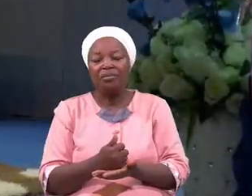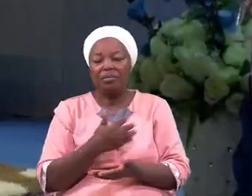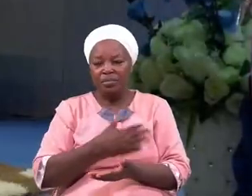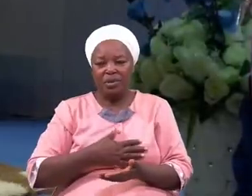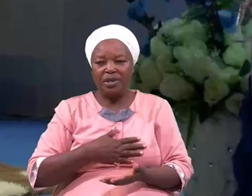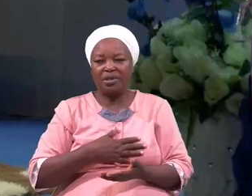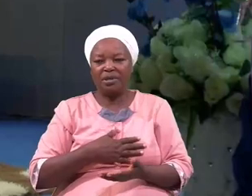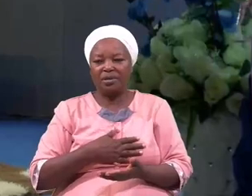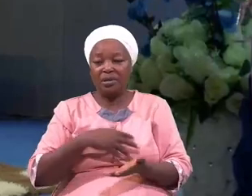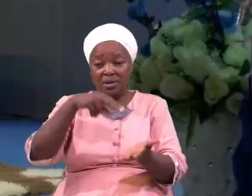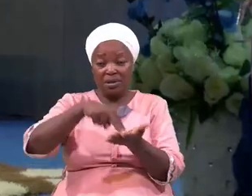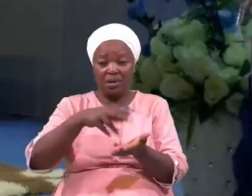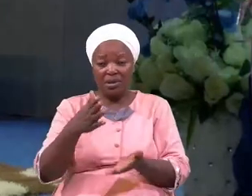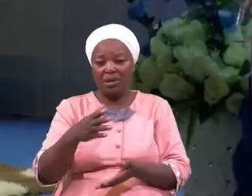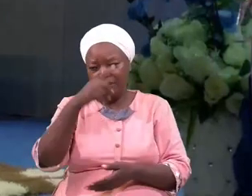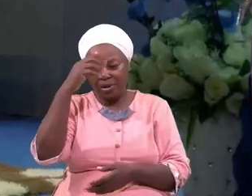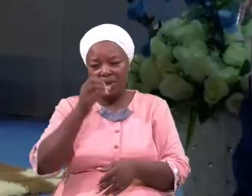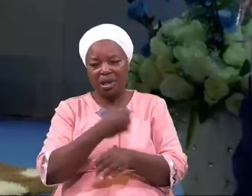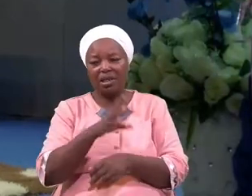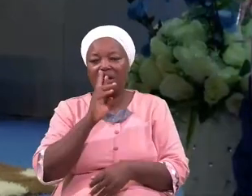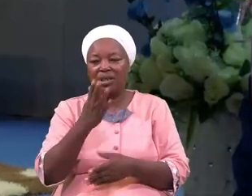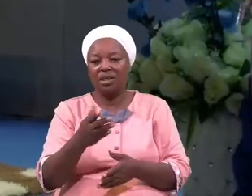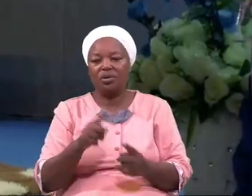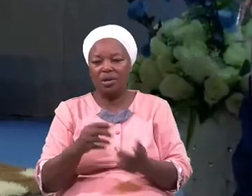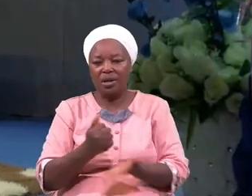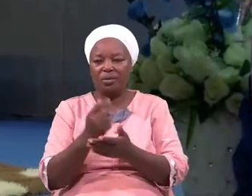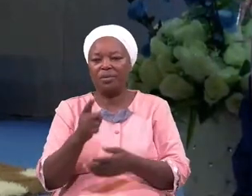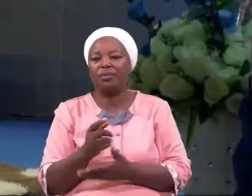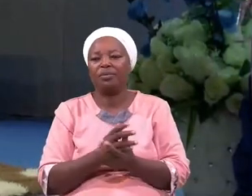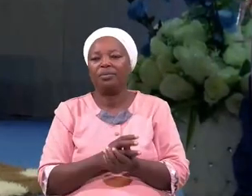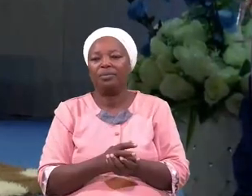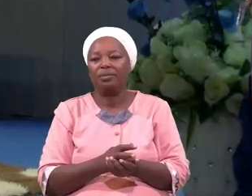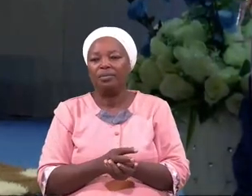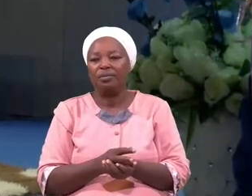Toujours debout. Les conseillers sont là maintenant.